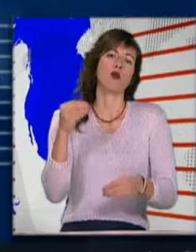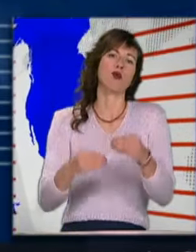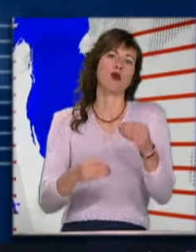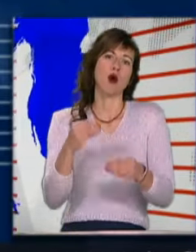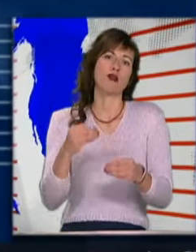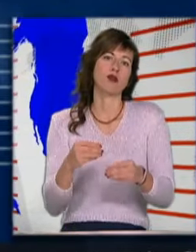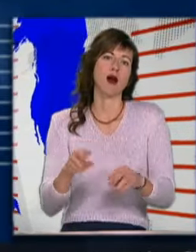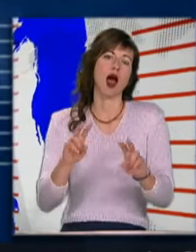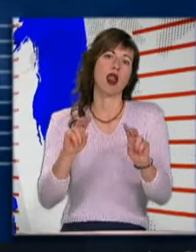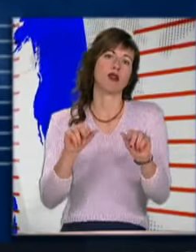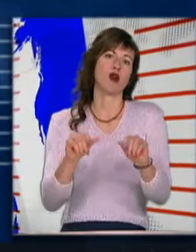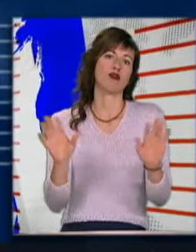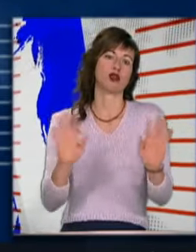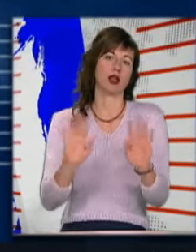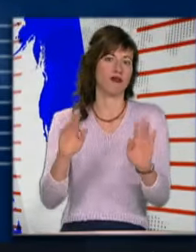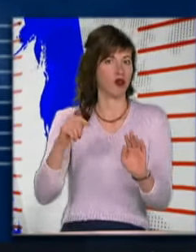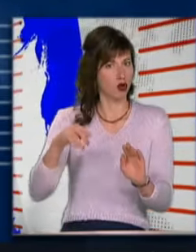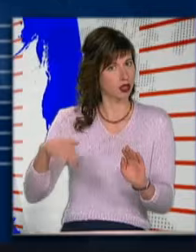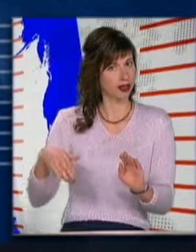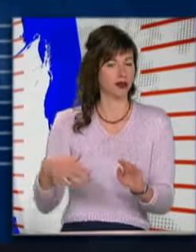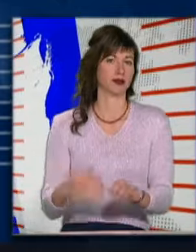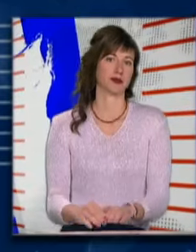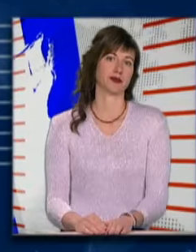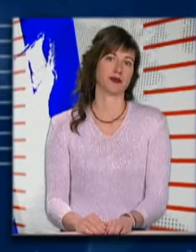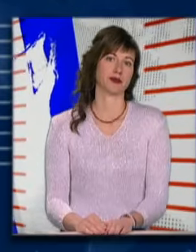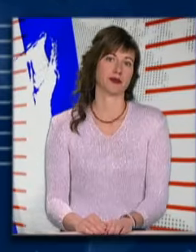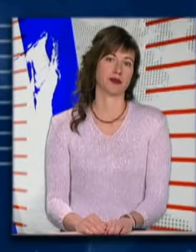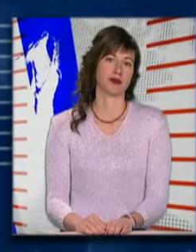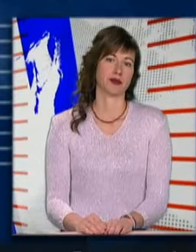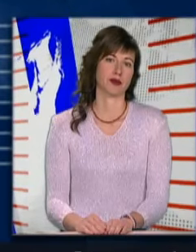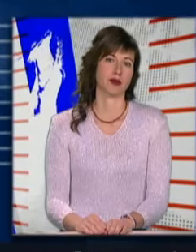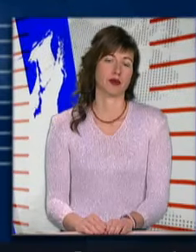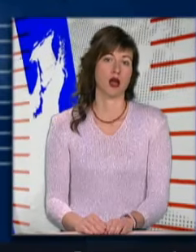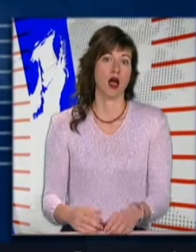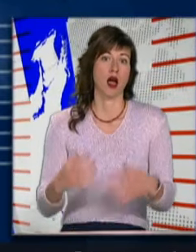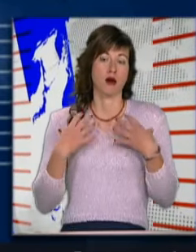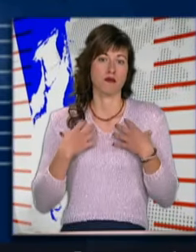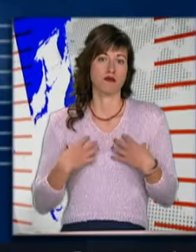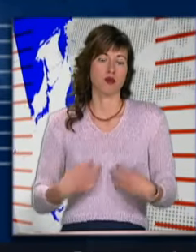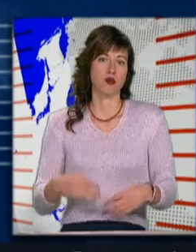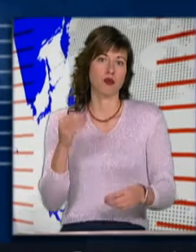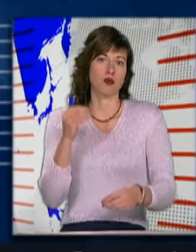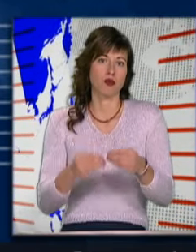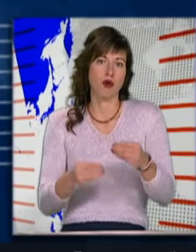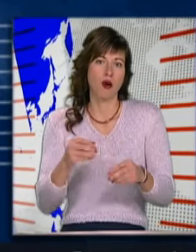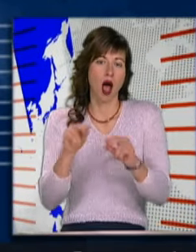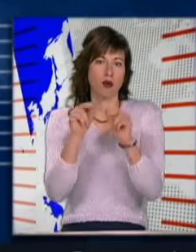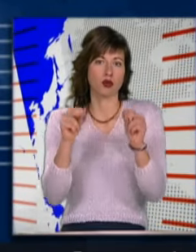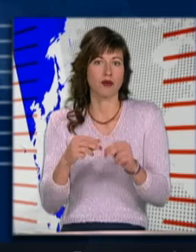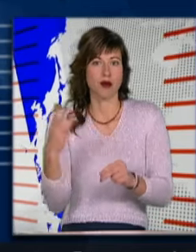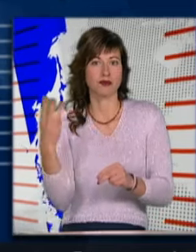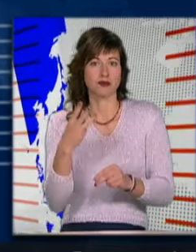αναμεταδότες των ραδιοφωνικών και τηλεοπτικών σταθμών της κρήτης σε πνευμονική εμβολή οφείλεται ο θάνατος στις